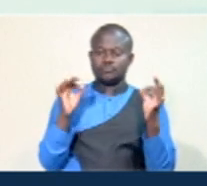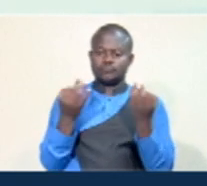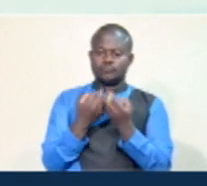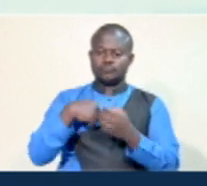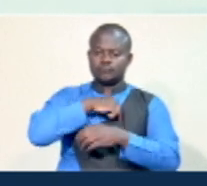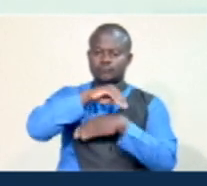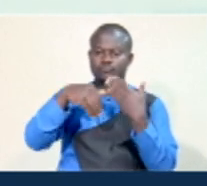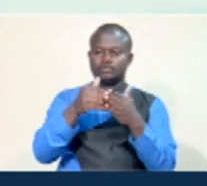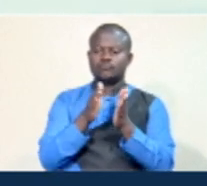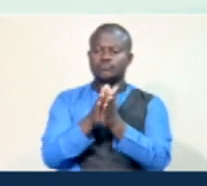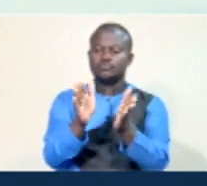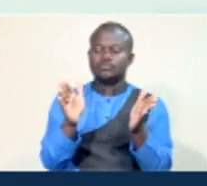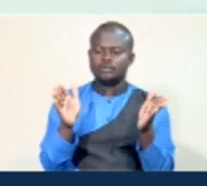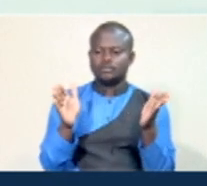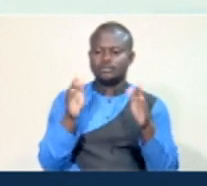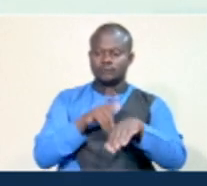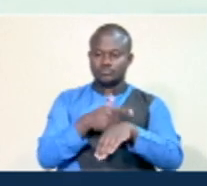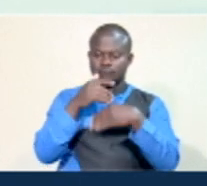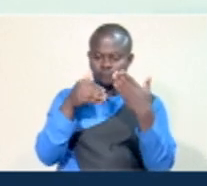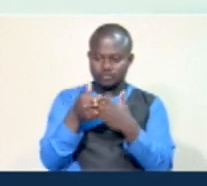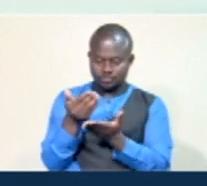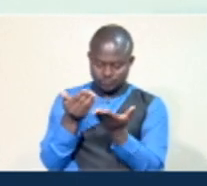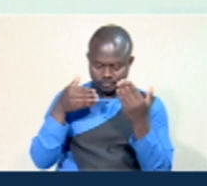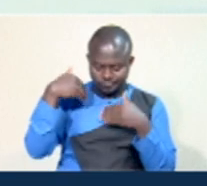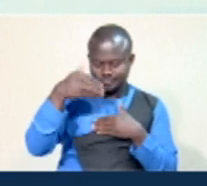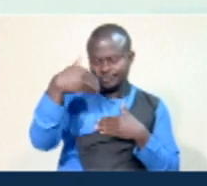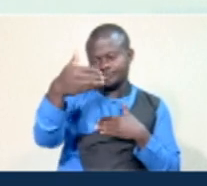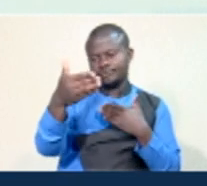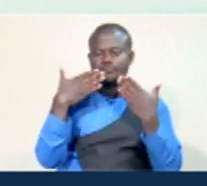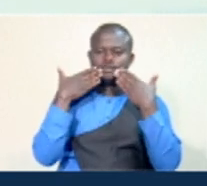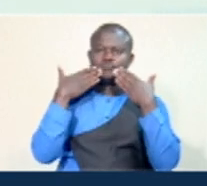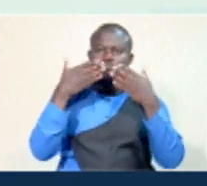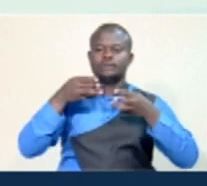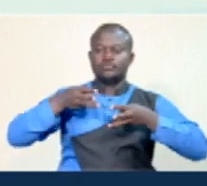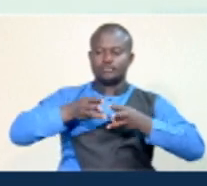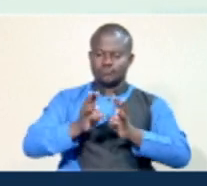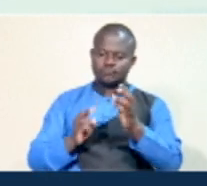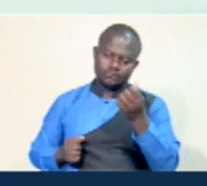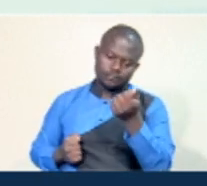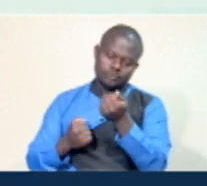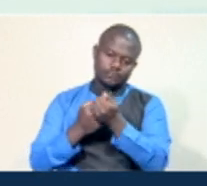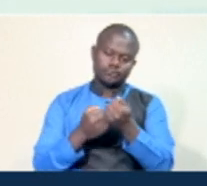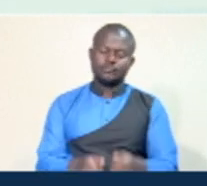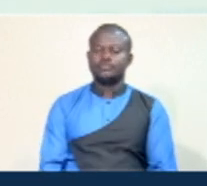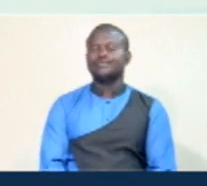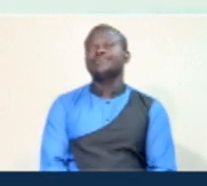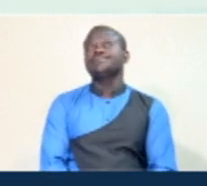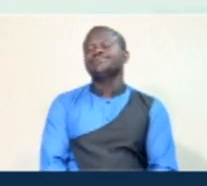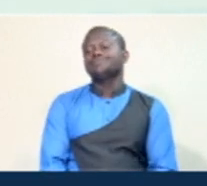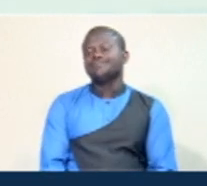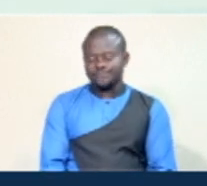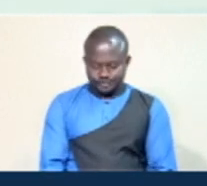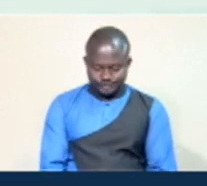yacu muri rusange. Igihe cyose tuzahora tubashimira uburyo mwaduteye imbaraga.